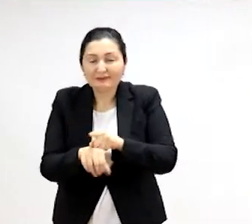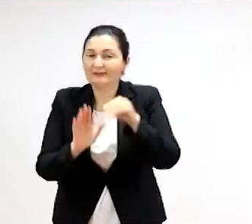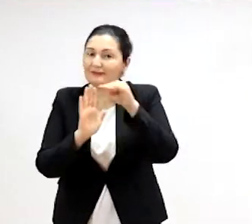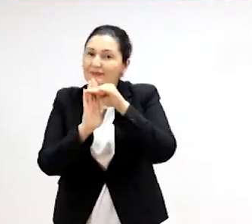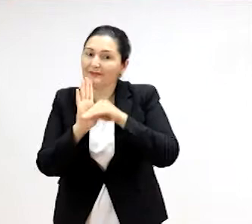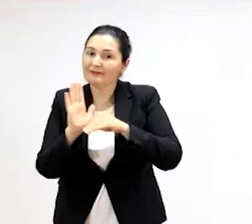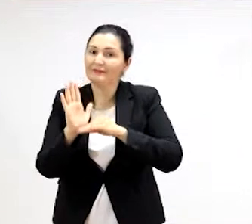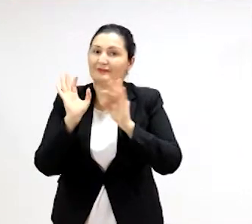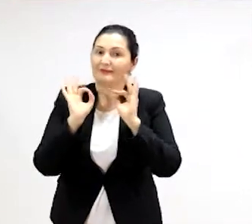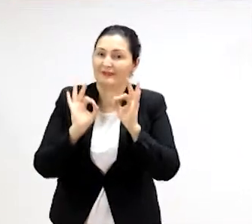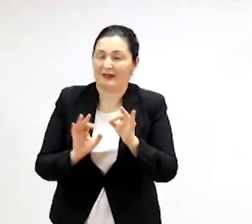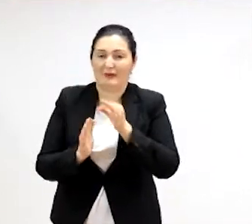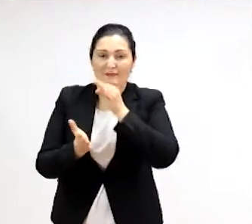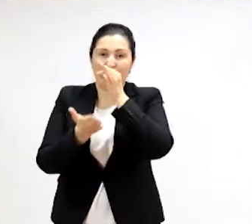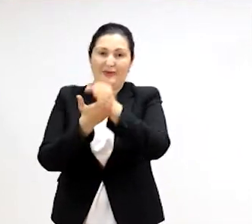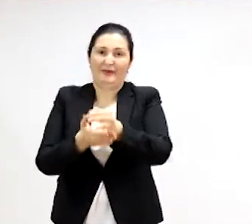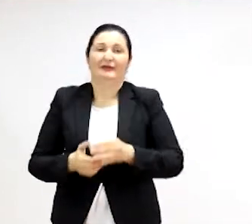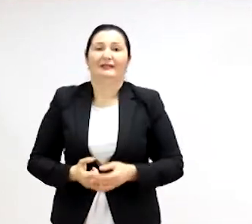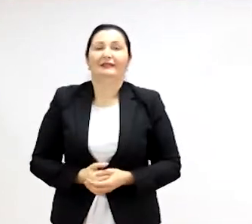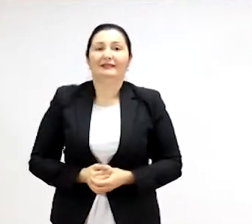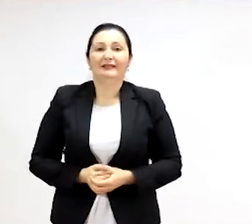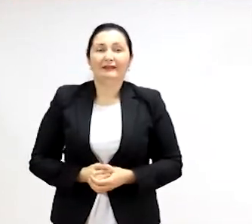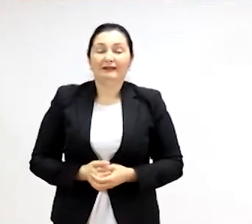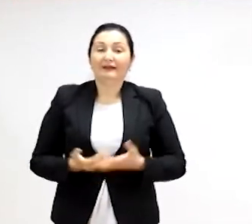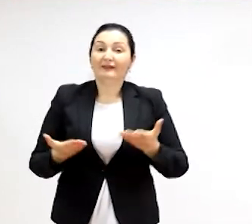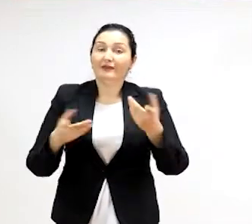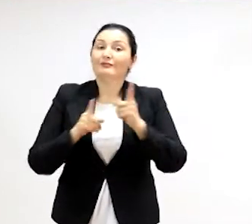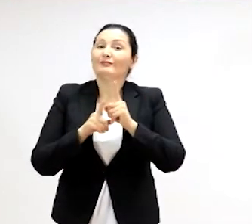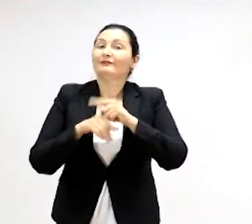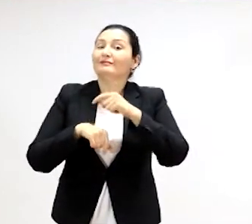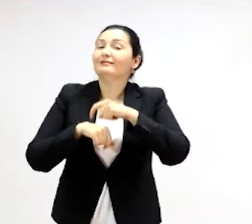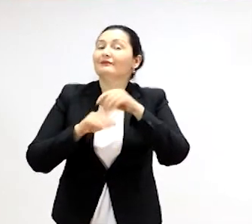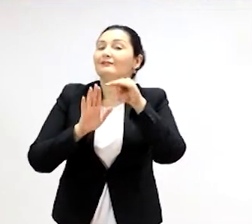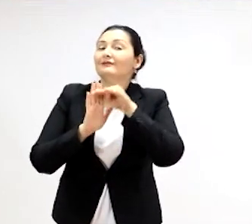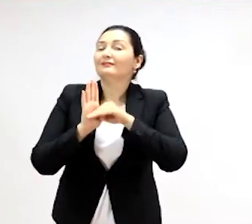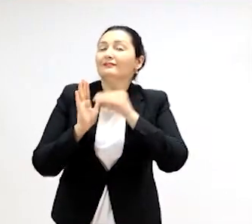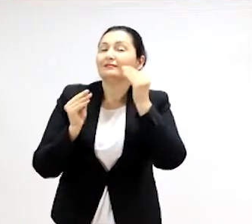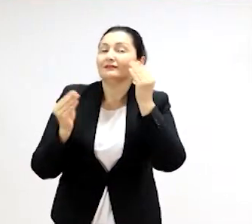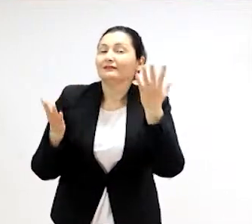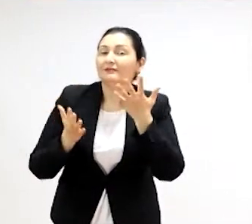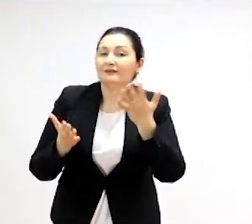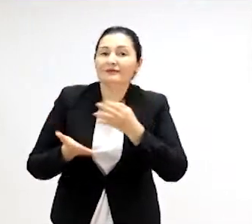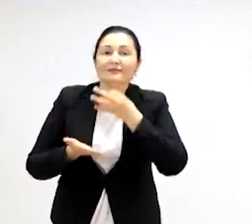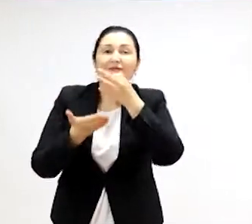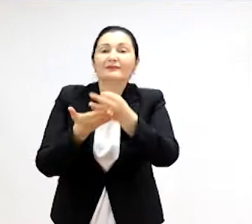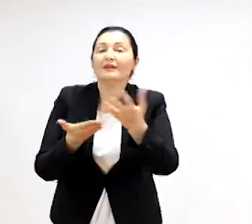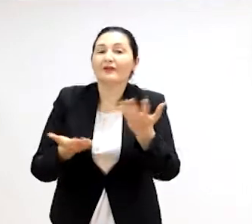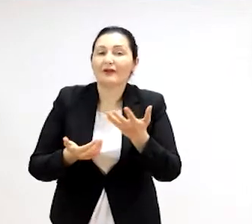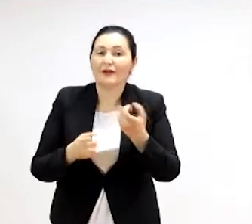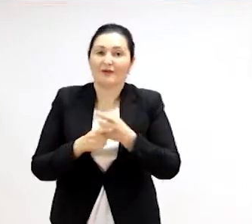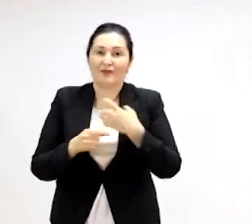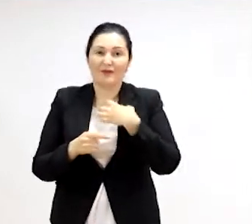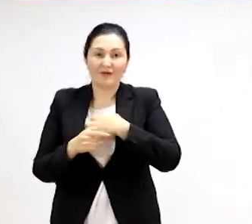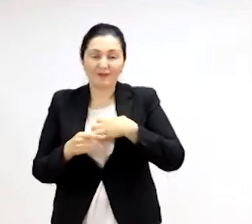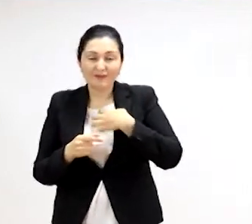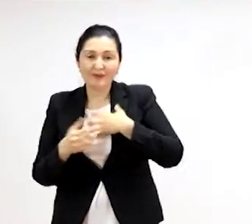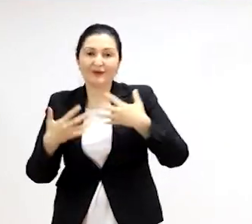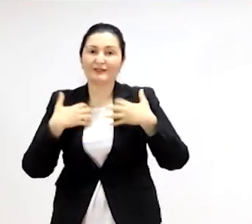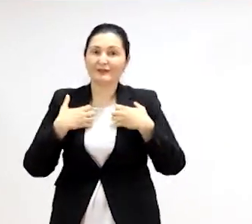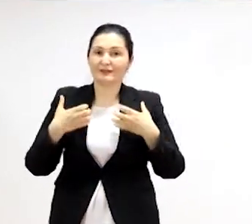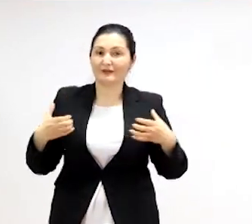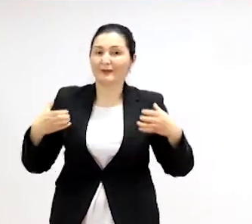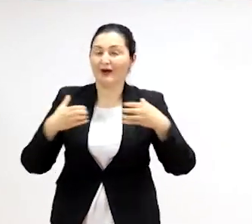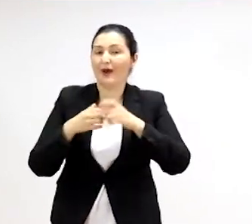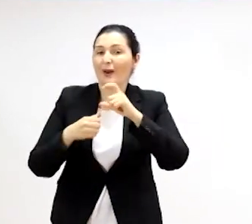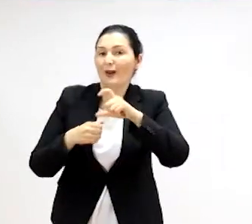низом медарояд, гуфт соат. Барои мо низоми вақт чӣ лозим? Пурсид рубо. Бояд ҳайвонҳо ҳам